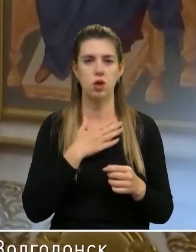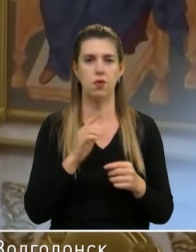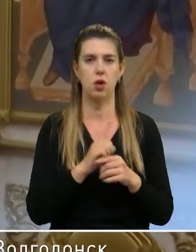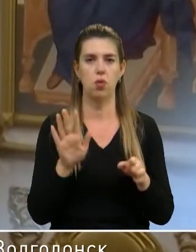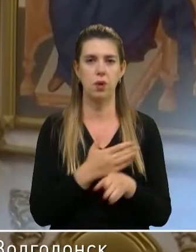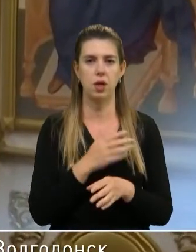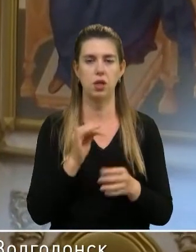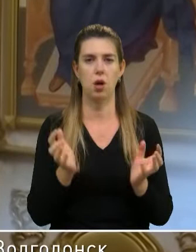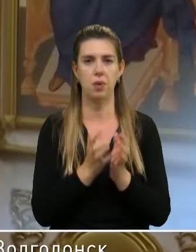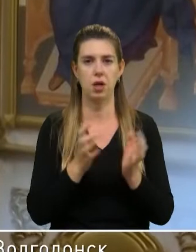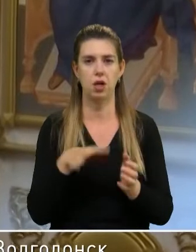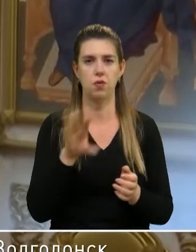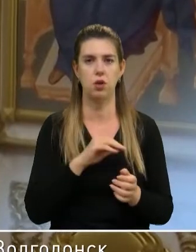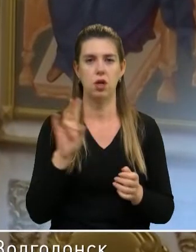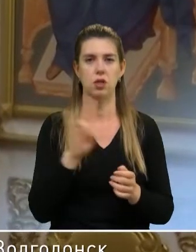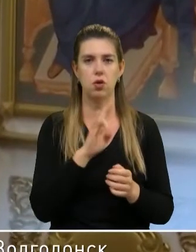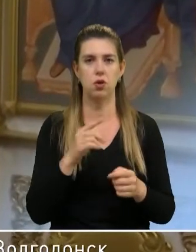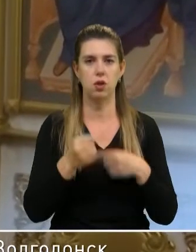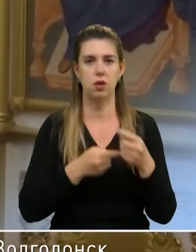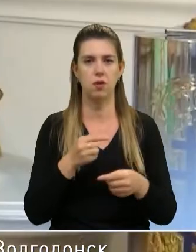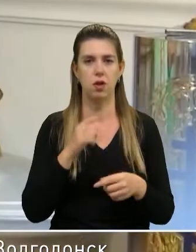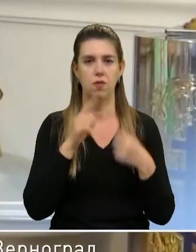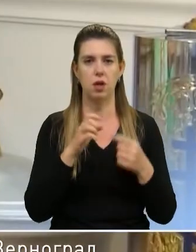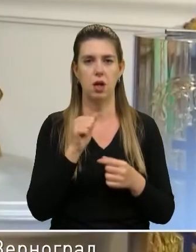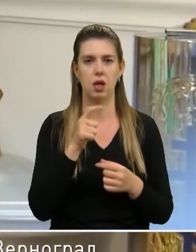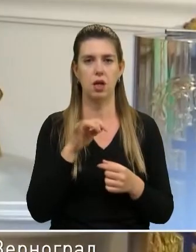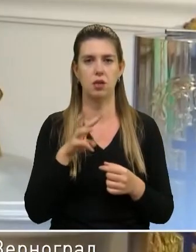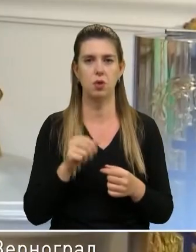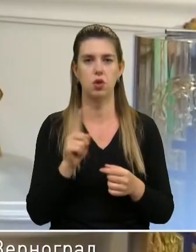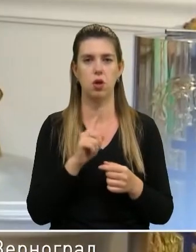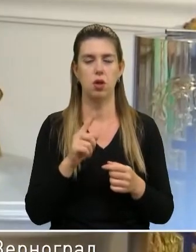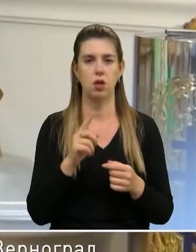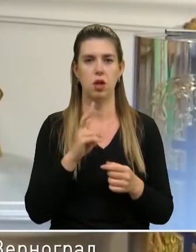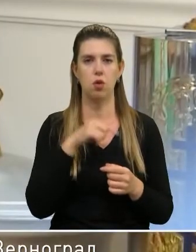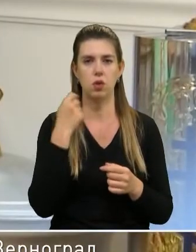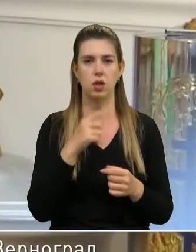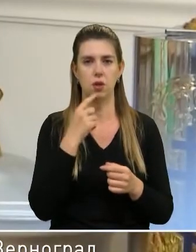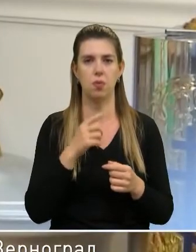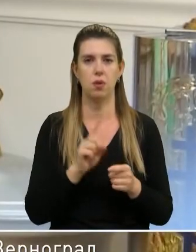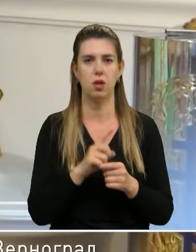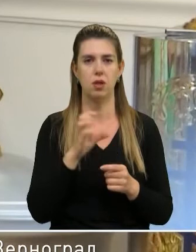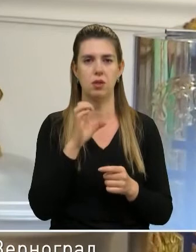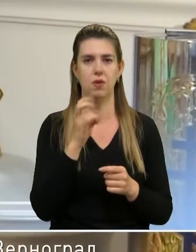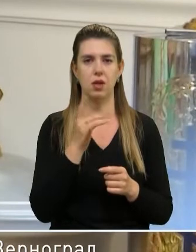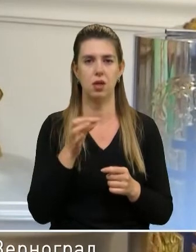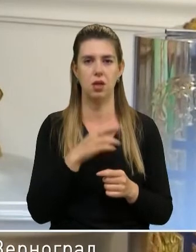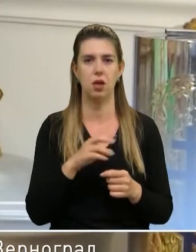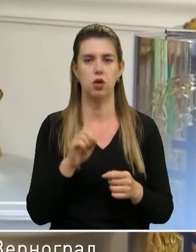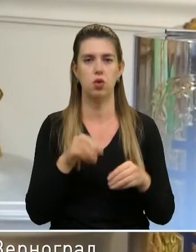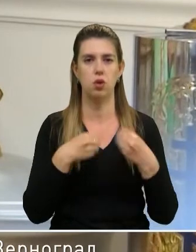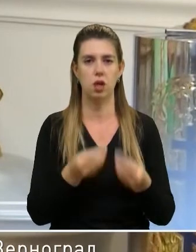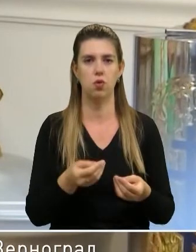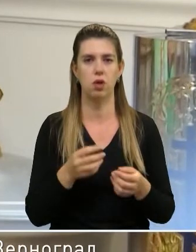скверны, оберегает. В церковной традиции святая вода называется агиасма, что в переводе на русский язык переводится как святыня. То есть то, что дает